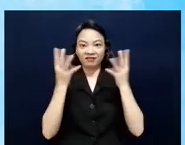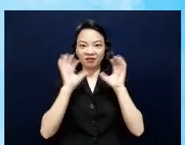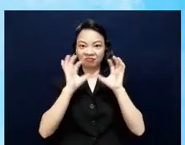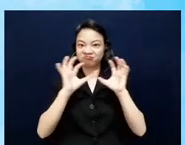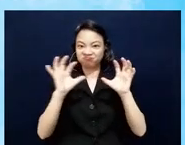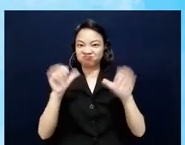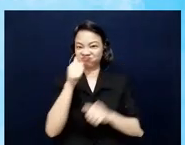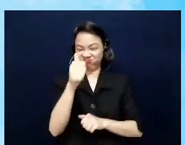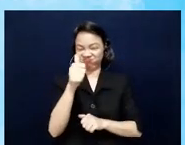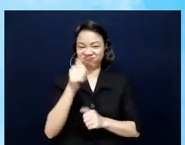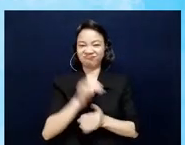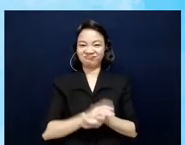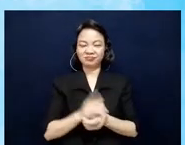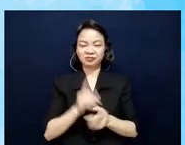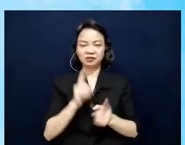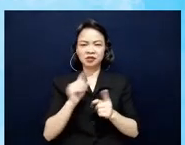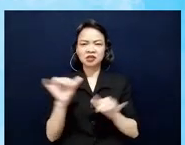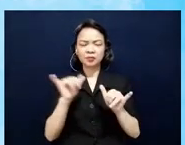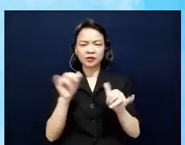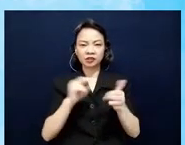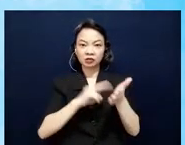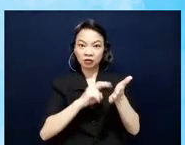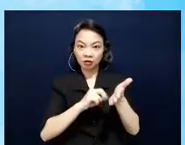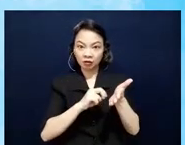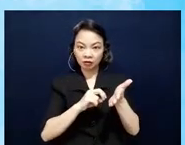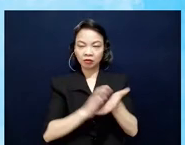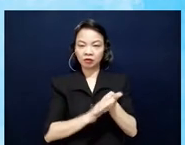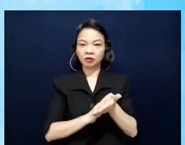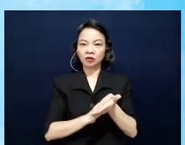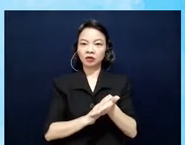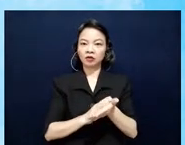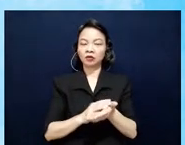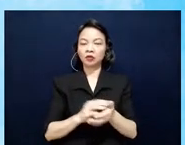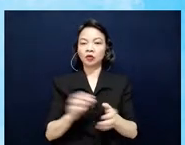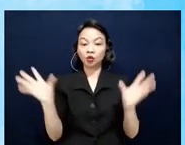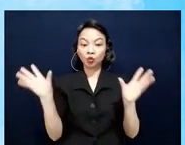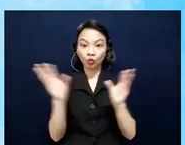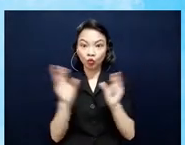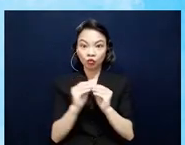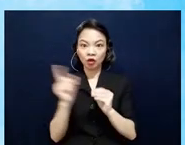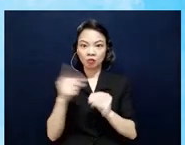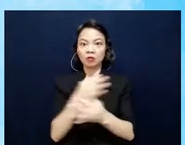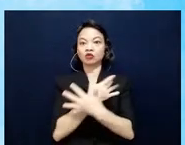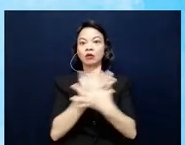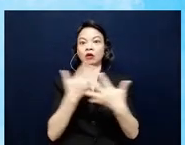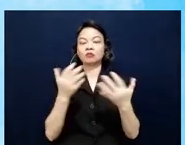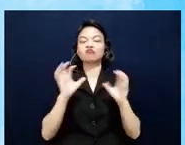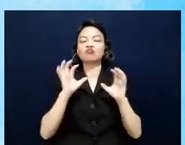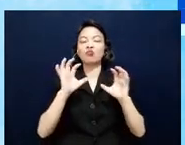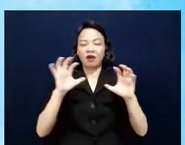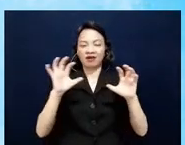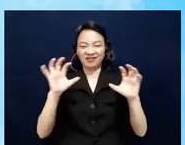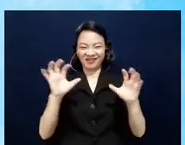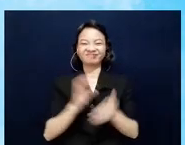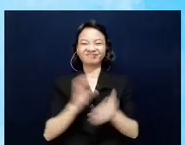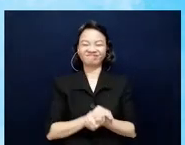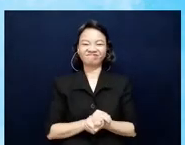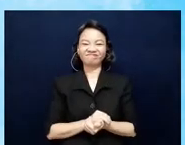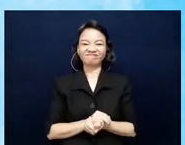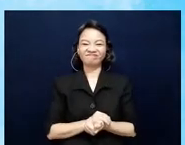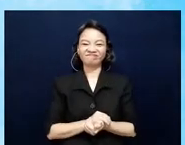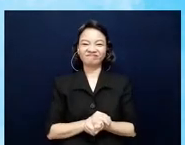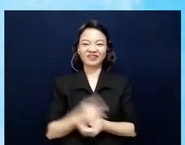Walaupun nilainya kecil tetapi karena pengalinya banyak maka ya akan sangat efektif, kira-kira seperti itu. Baik sahabat IAP, kita akan lanjutkan dengan